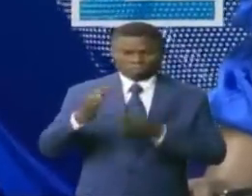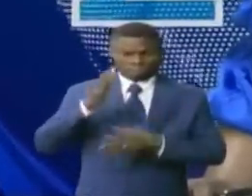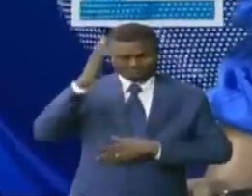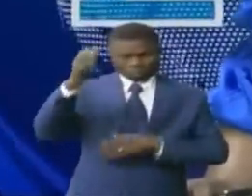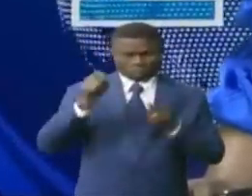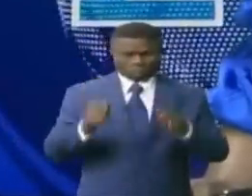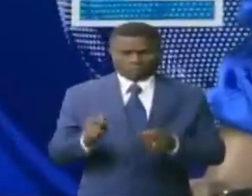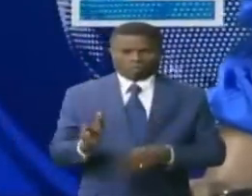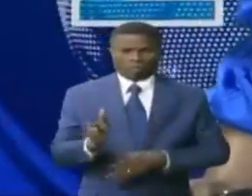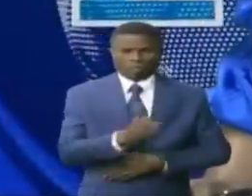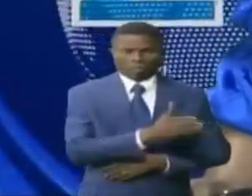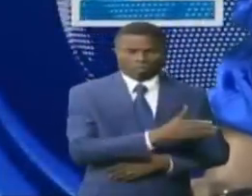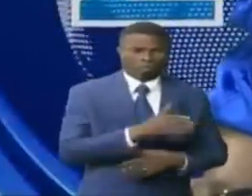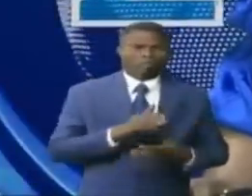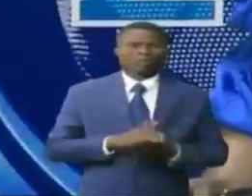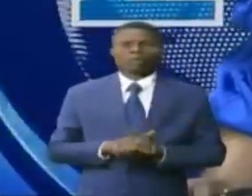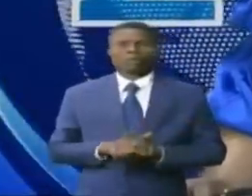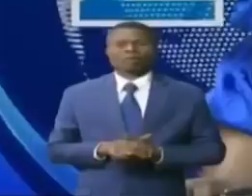dans nos prochaines éditions.